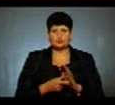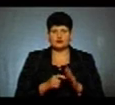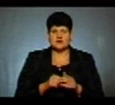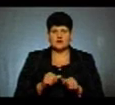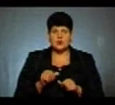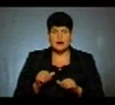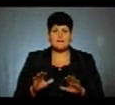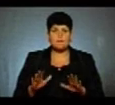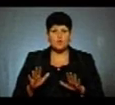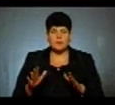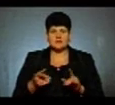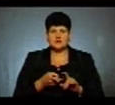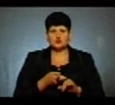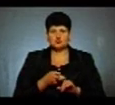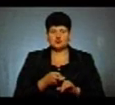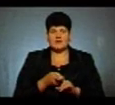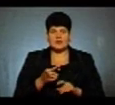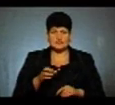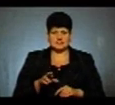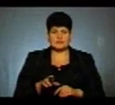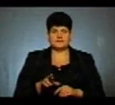окремі моменти, які стосувалися